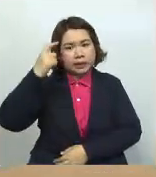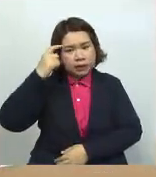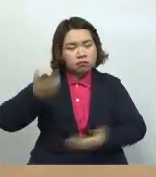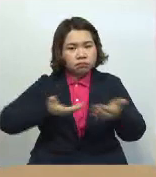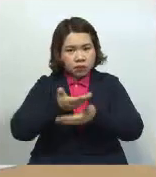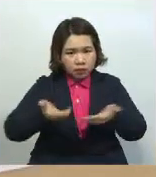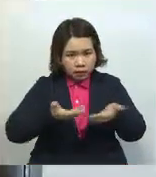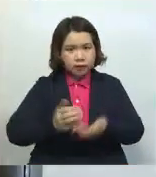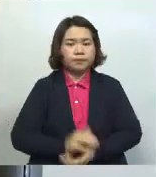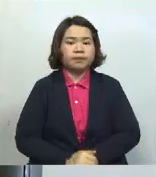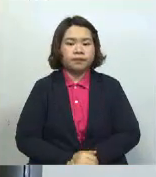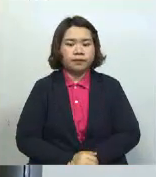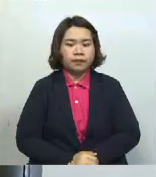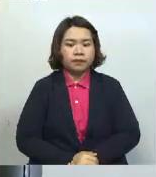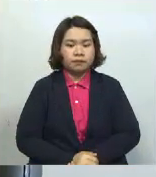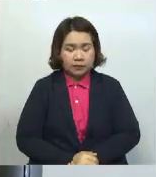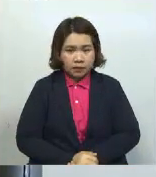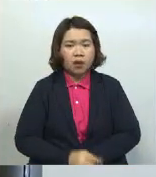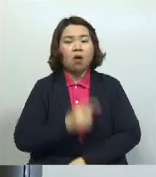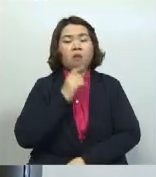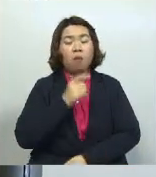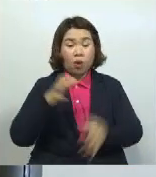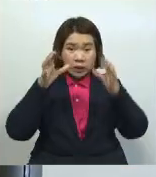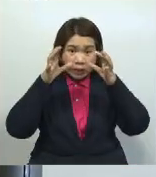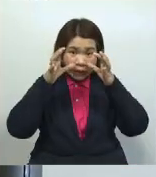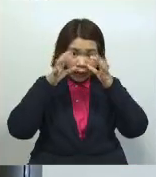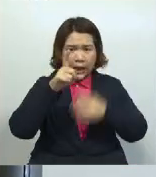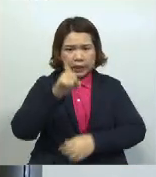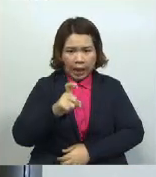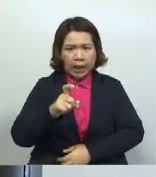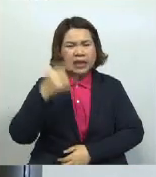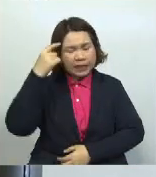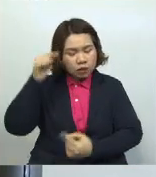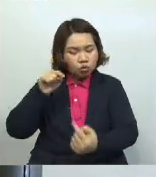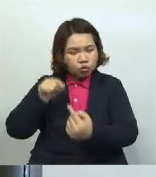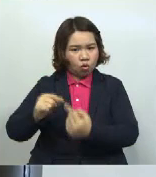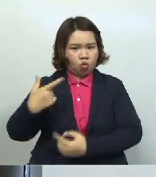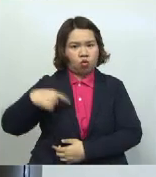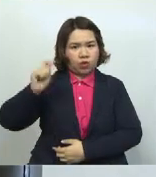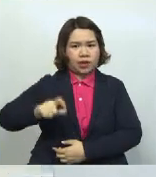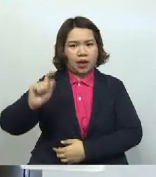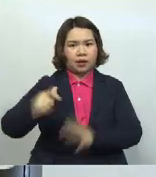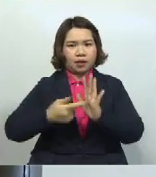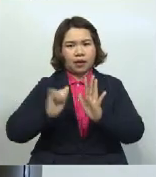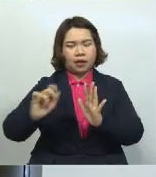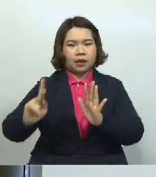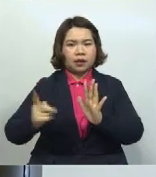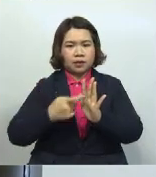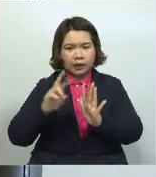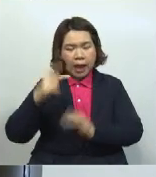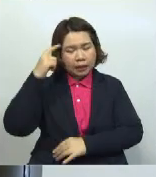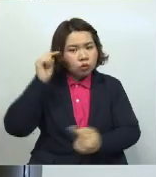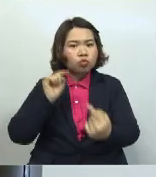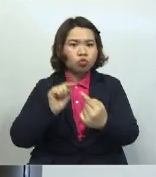ย ล่าเสือที่มั่นใจแน่นอนนะเพราะความเห็นตรงกับพนักงานอัยการนะรวมทั้งอัยการสูงสุดนะ